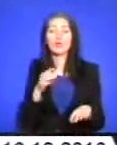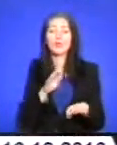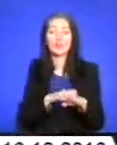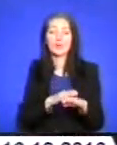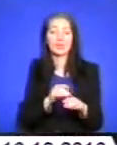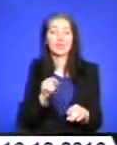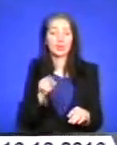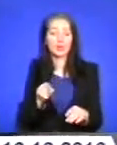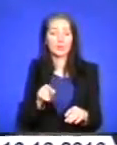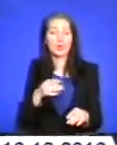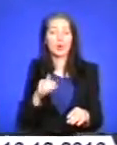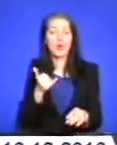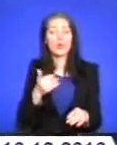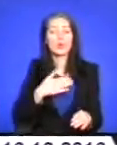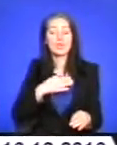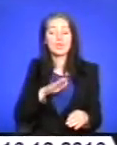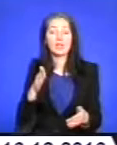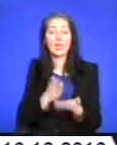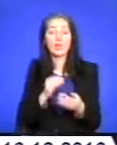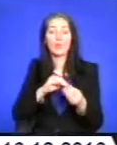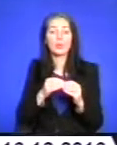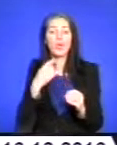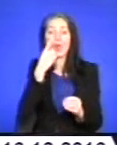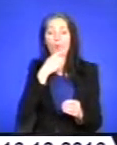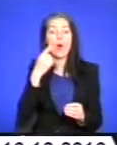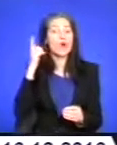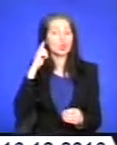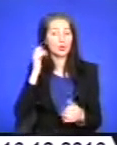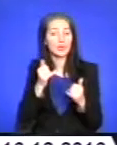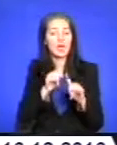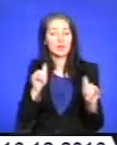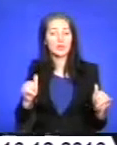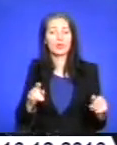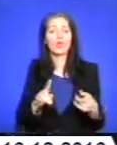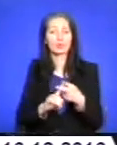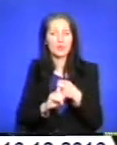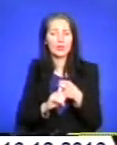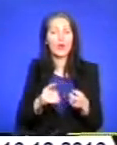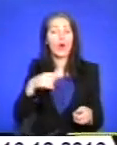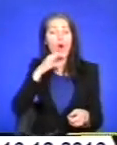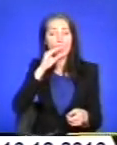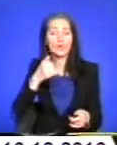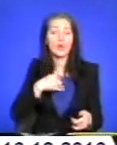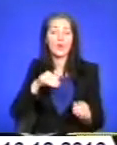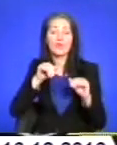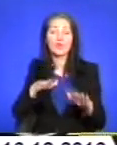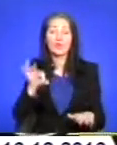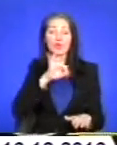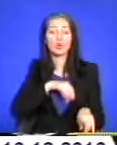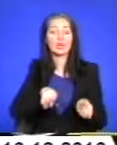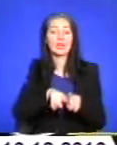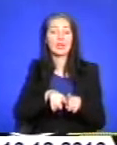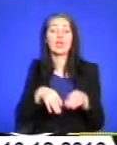цьому. У наших дітей є проблеми з мовою і слухом. І для розвитку зв'язного мовлення ми вирішили використовувати такий